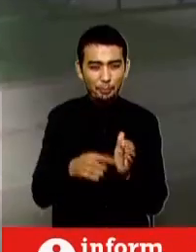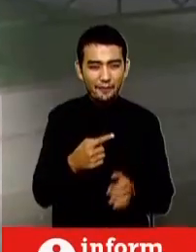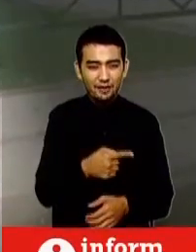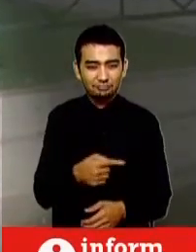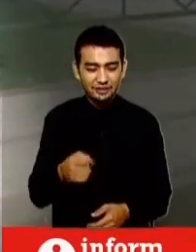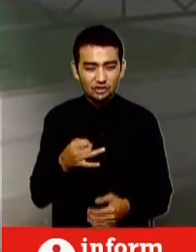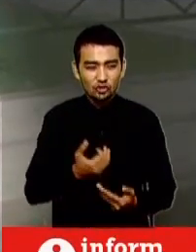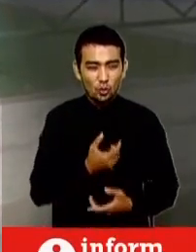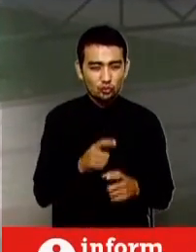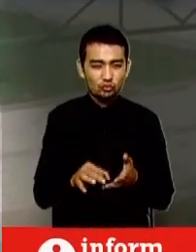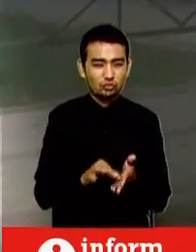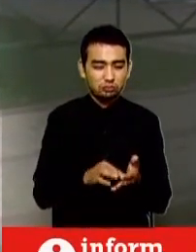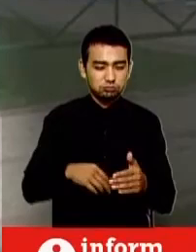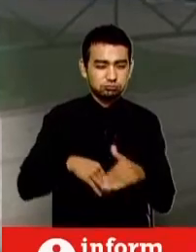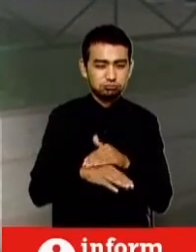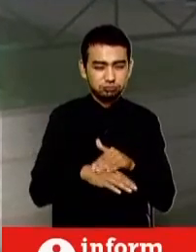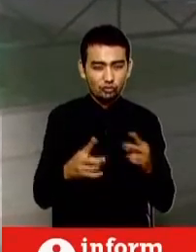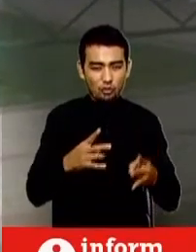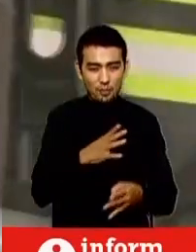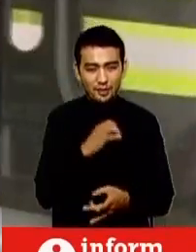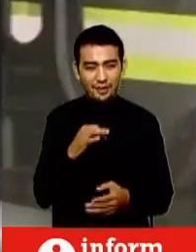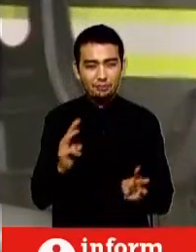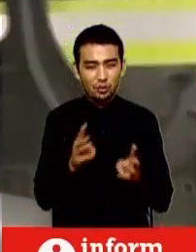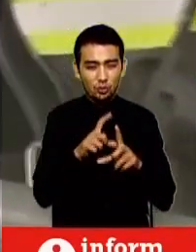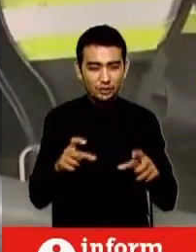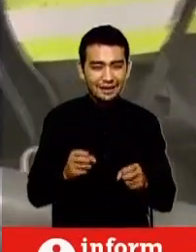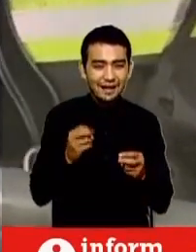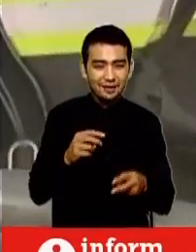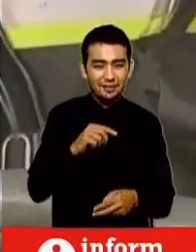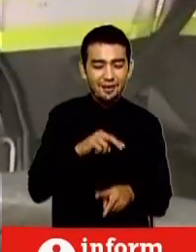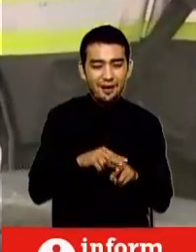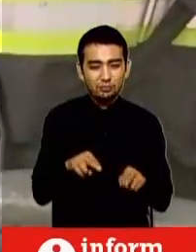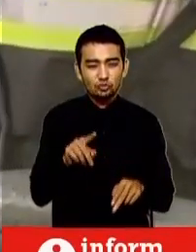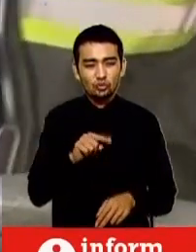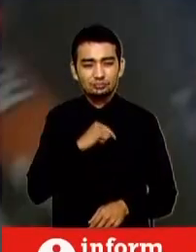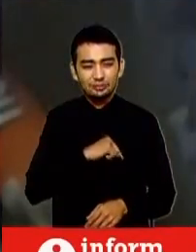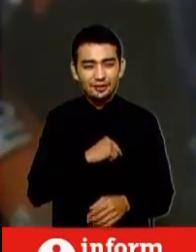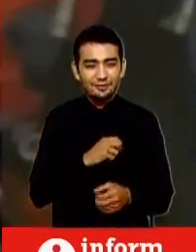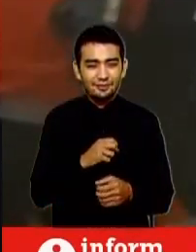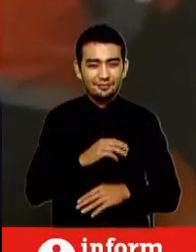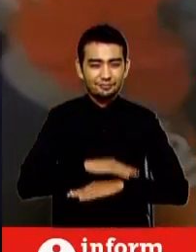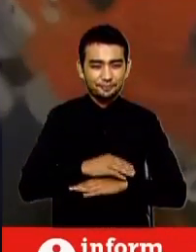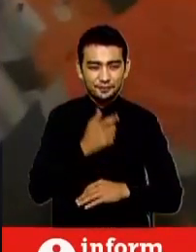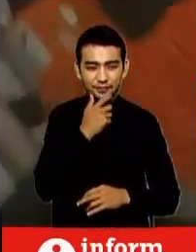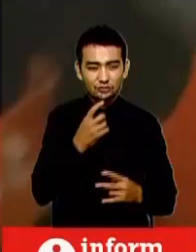срочно эвакуироваться. Пожарные напомнили гражданам, как вести себя в таких случаях.